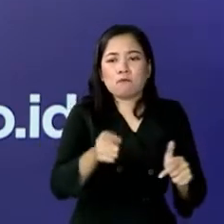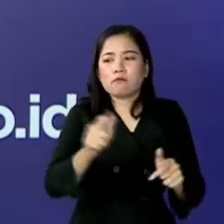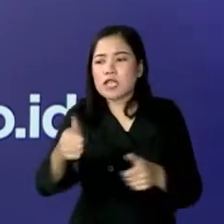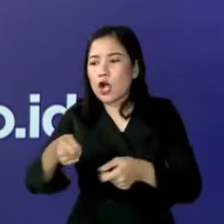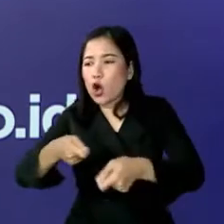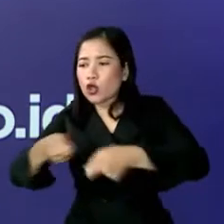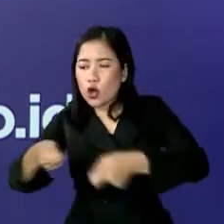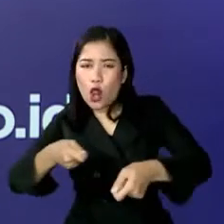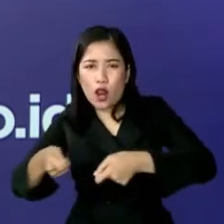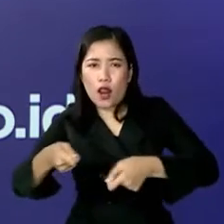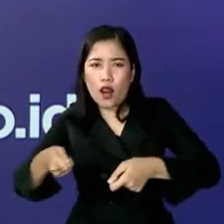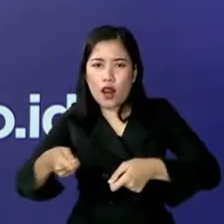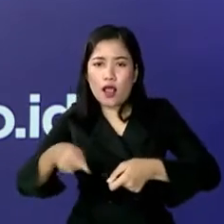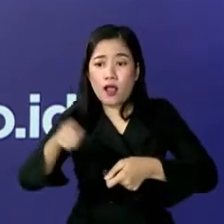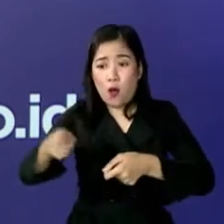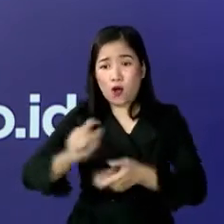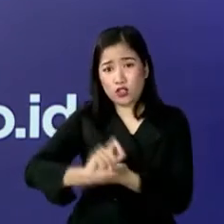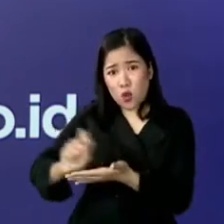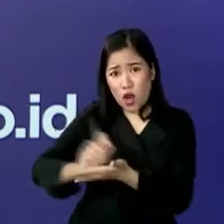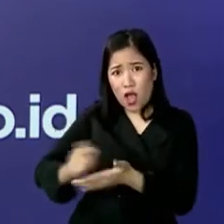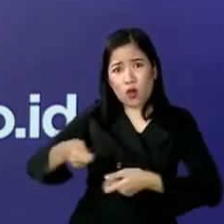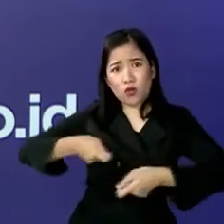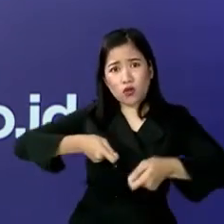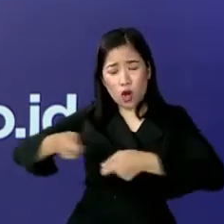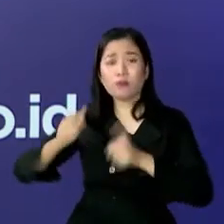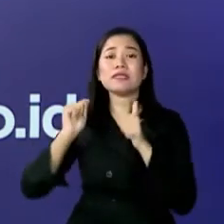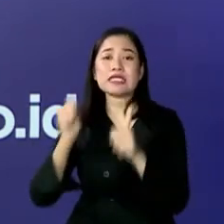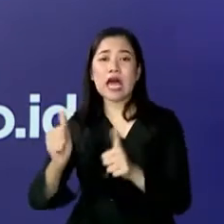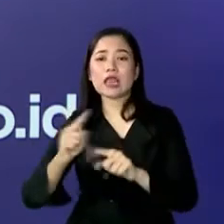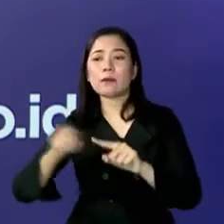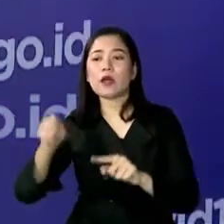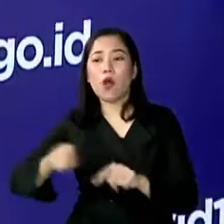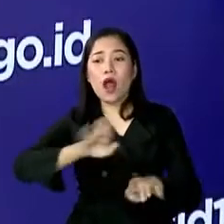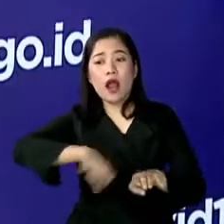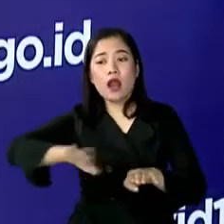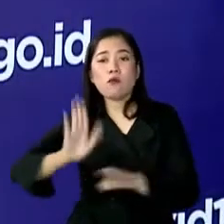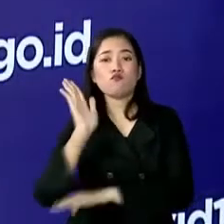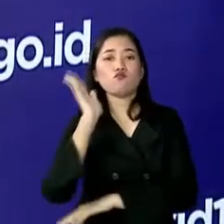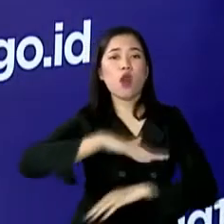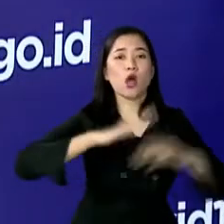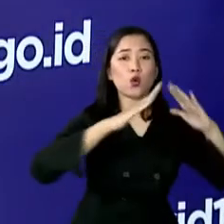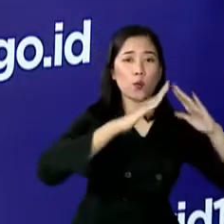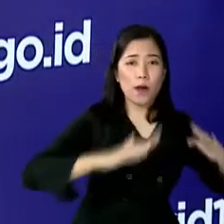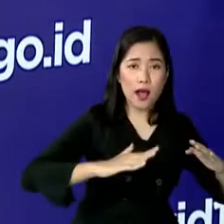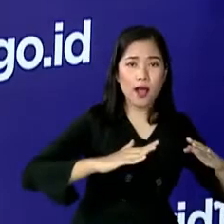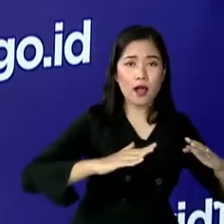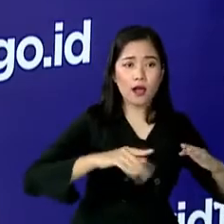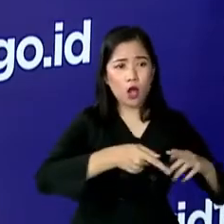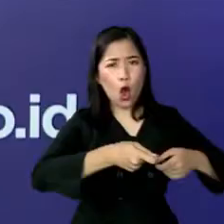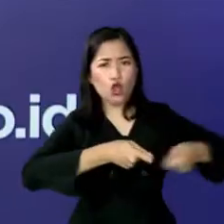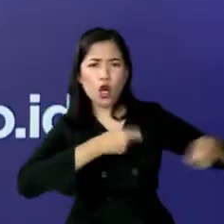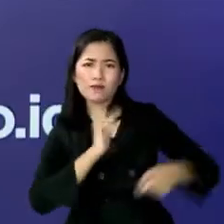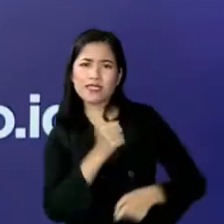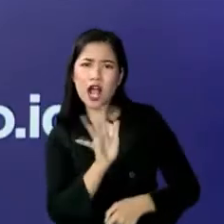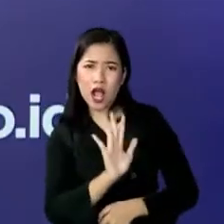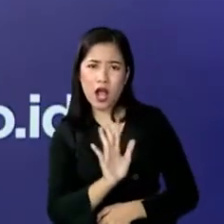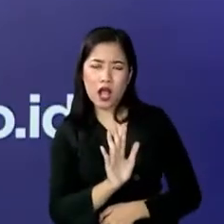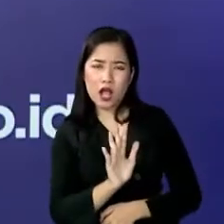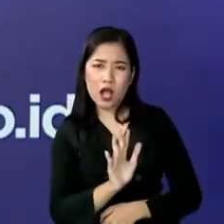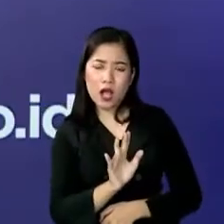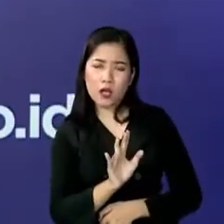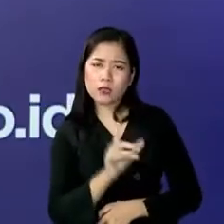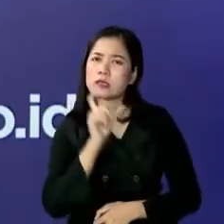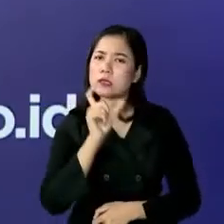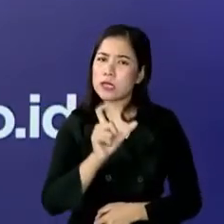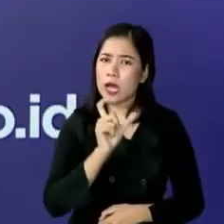sekolah mereka bisa mengontrol tapi begitu mereka pulang dari sekolah Apakah dia pulang langsung kerumah apa yang harus digunakan